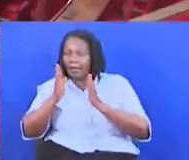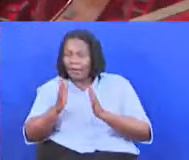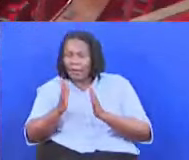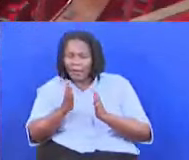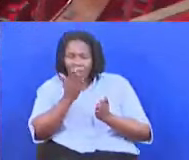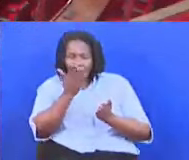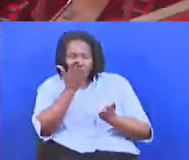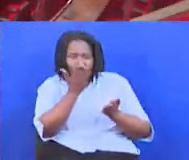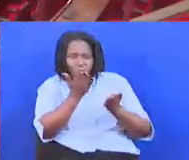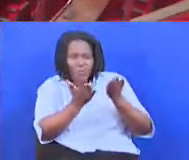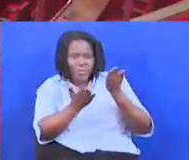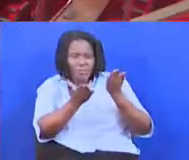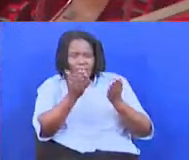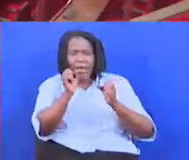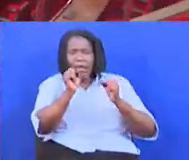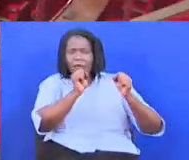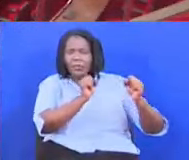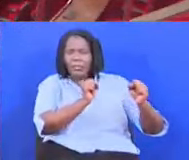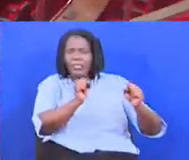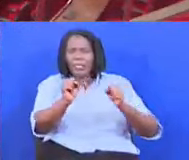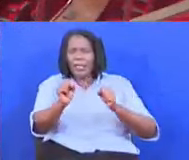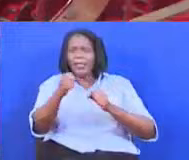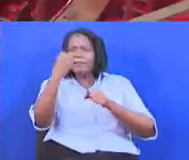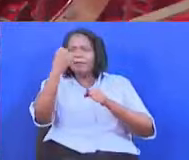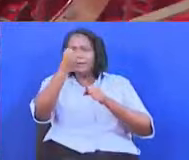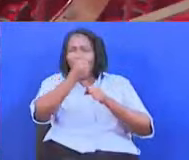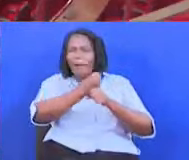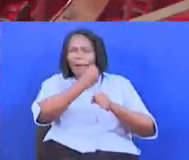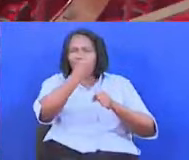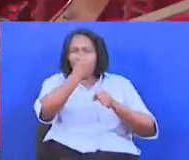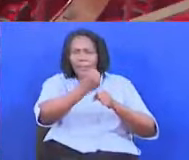ya uchumi kwa kutumia hadidu?